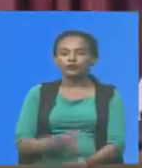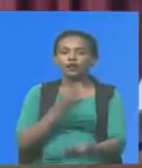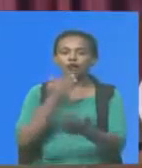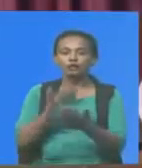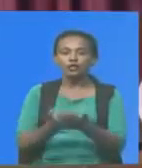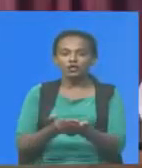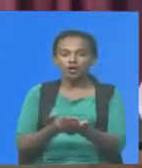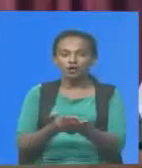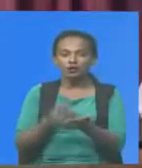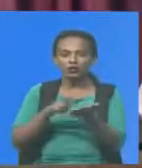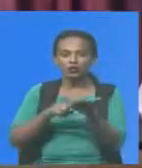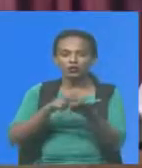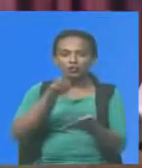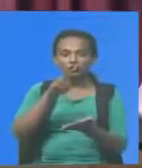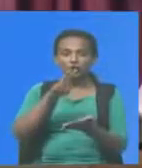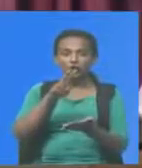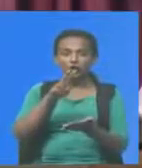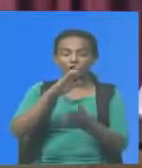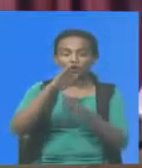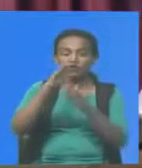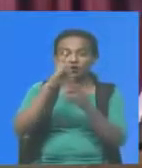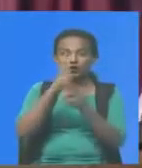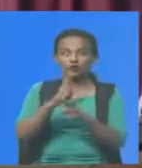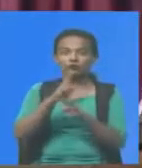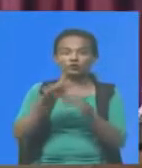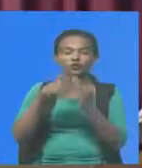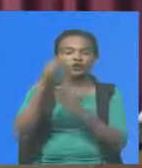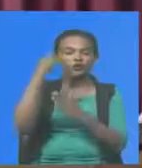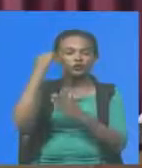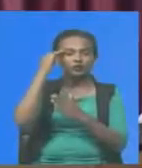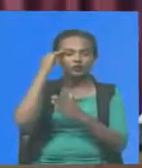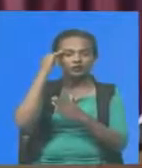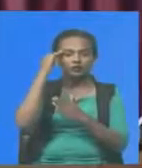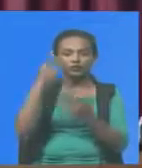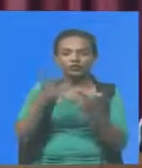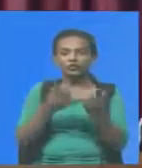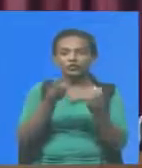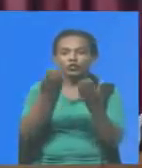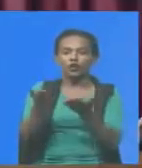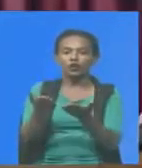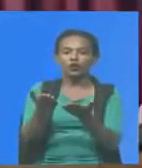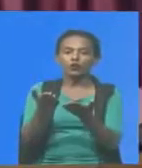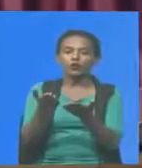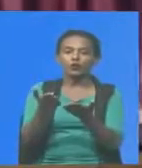አመሰግናለሁ። የተነሳው ላይ ክቡር ጠቅላይ ሚኒስትር ምላሽ እንዲሰጡ እድል ሰጣለሁ።